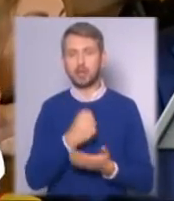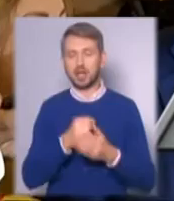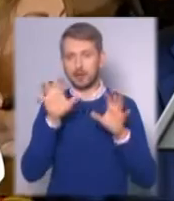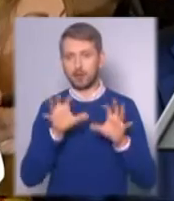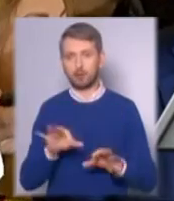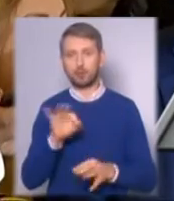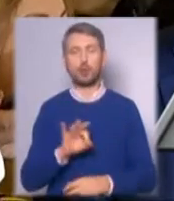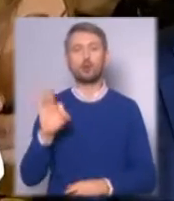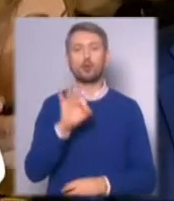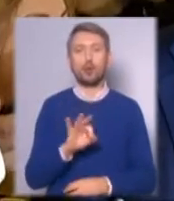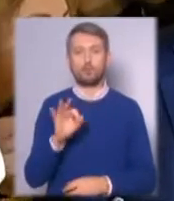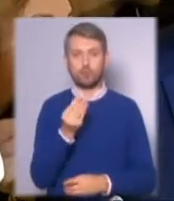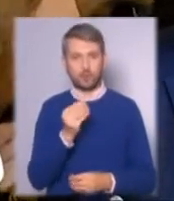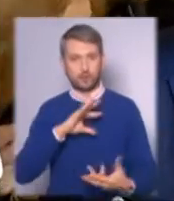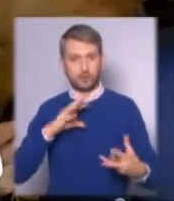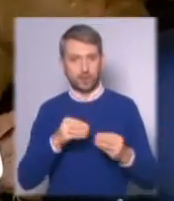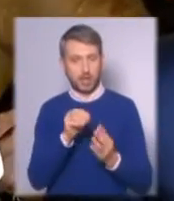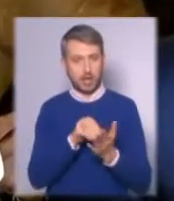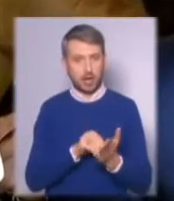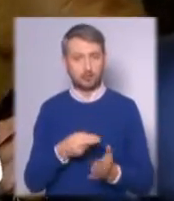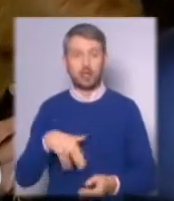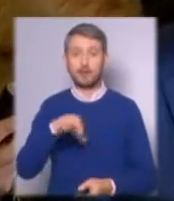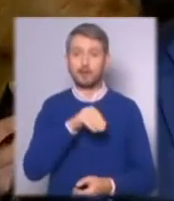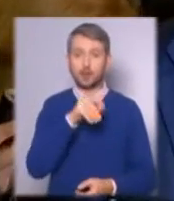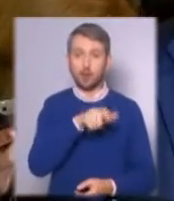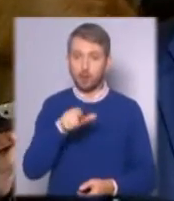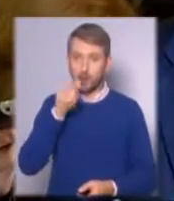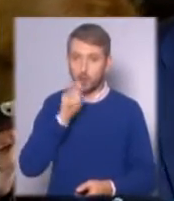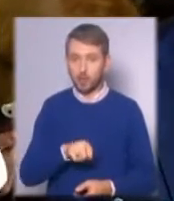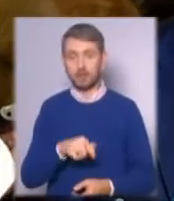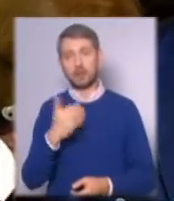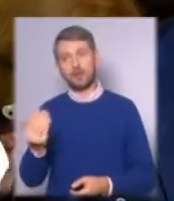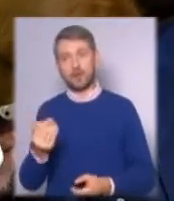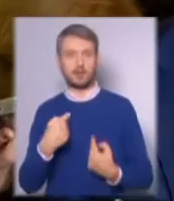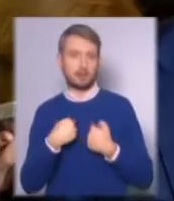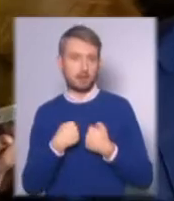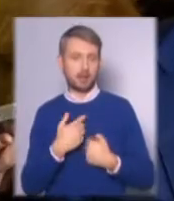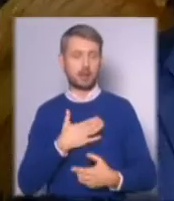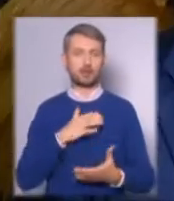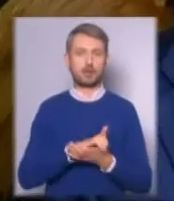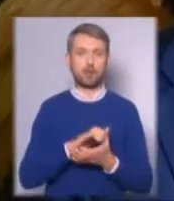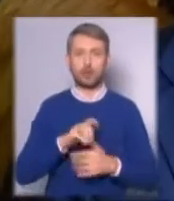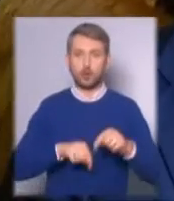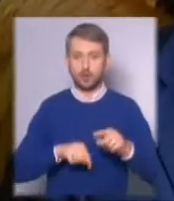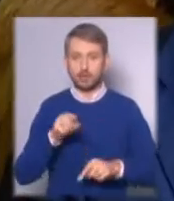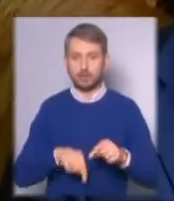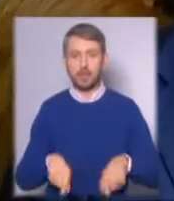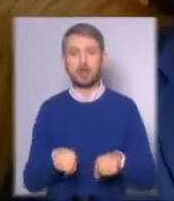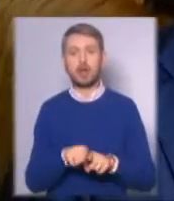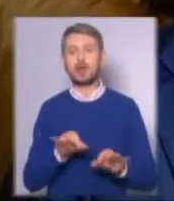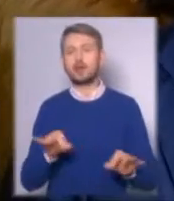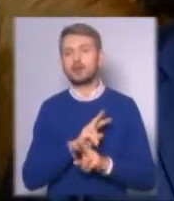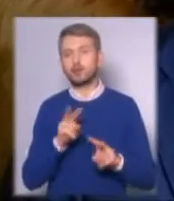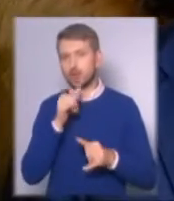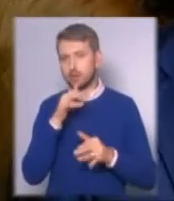звану нульову декларацію. Тобто для всіх громадян України, і для вас, і для мене, і для наших знайомих та родичів. Таким чином ніхто вже не зможе сказати,